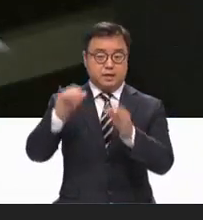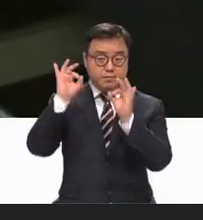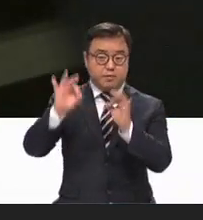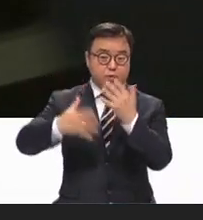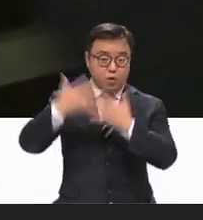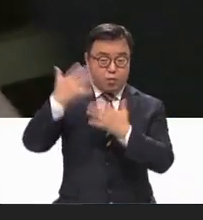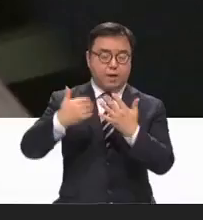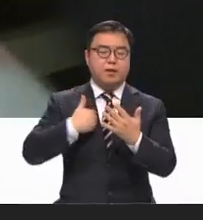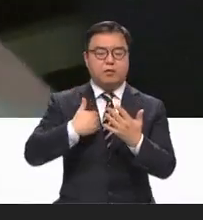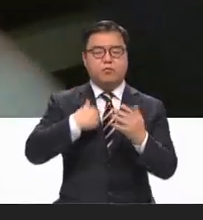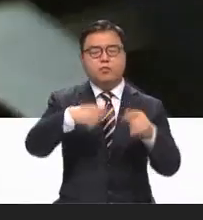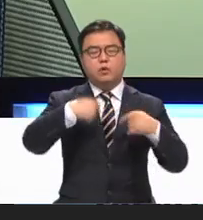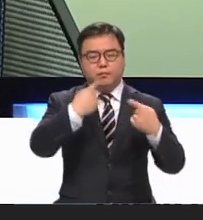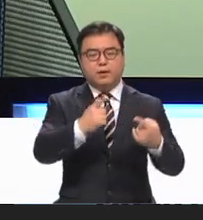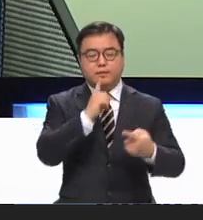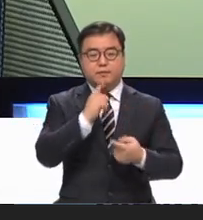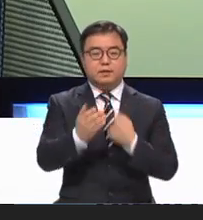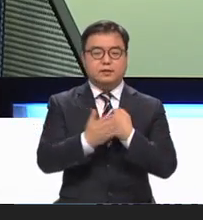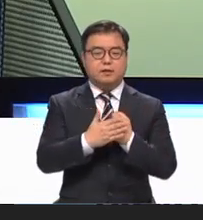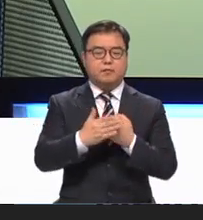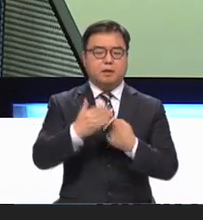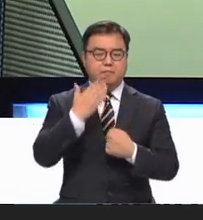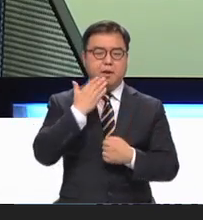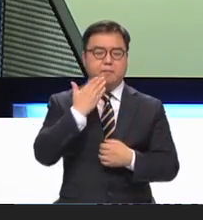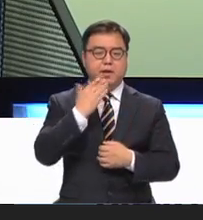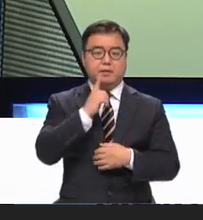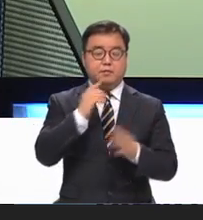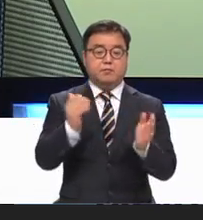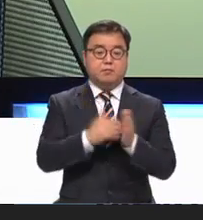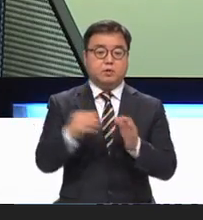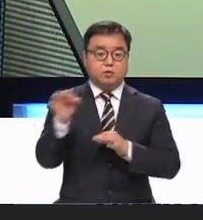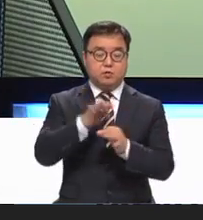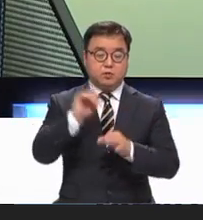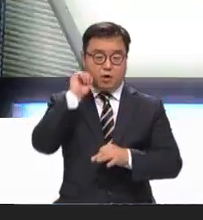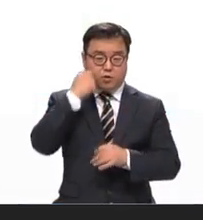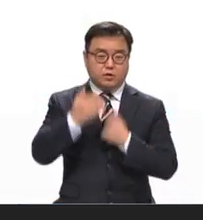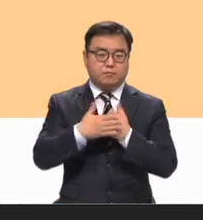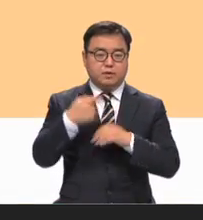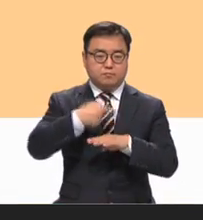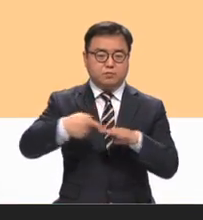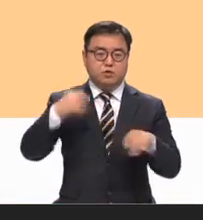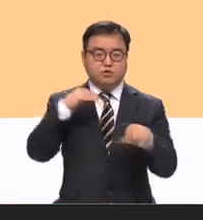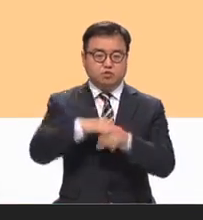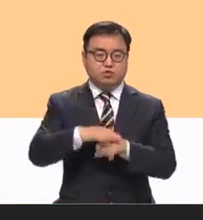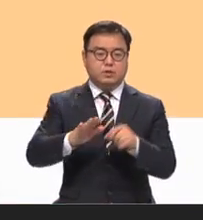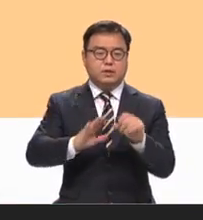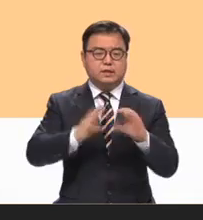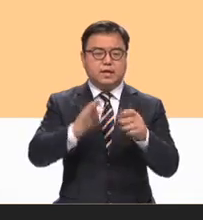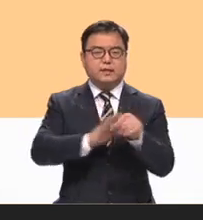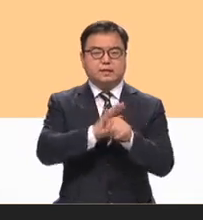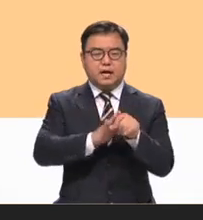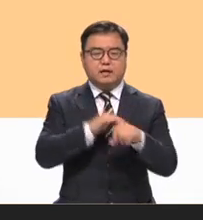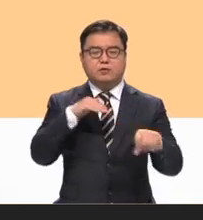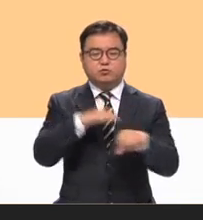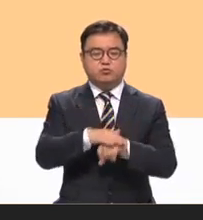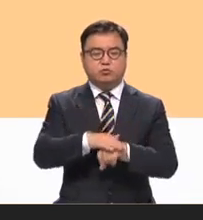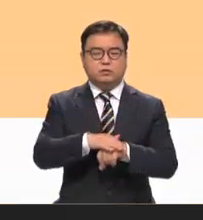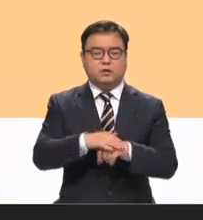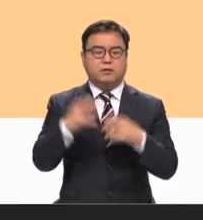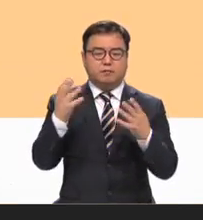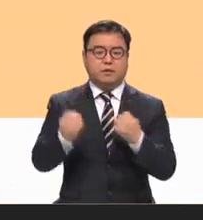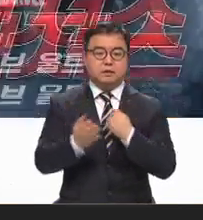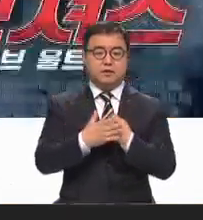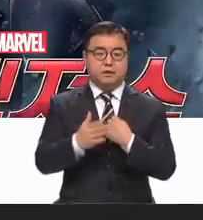그러니까 되는 영화는 크게 된다라는 것이고 그다음에 불황이니까 민족주의, 애국주의 이런 흐름들이 나타나서 예.